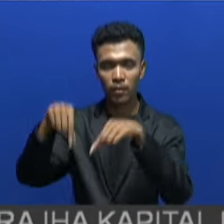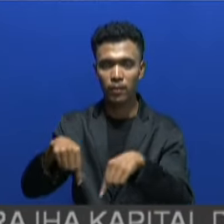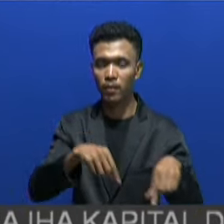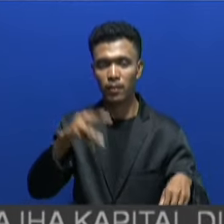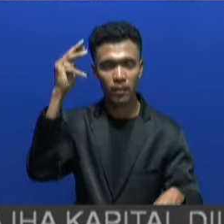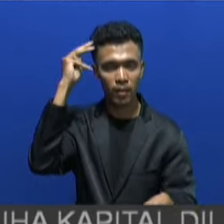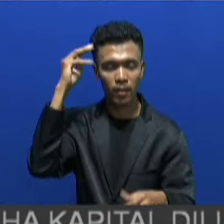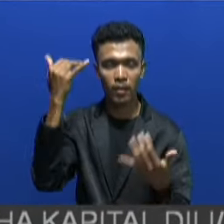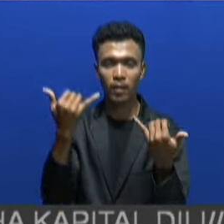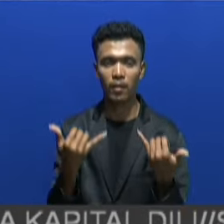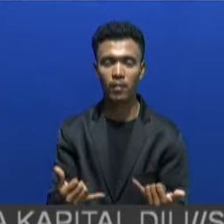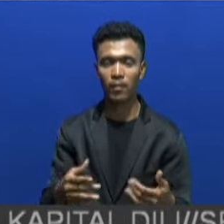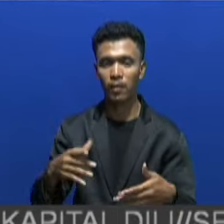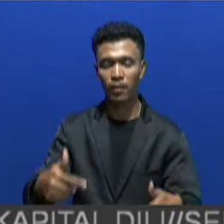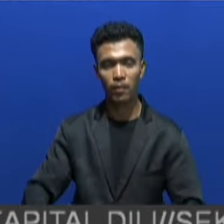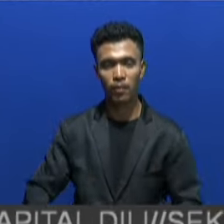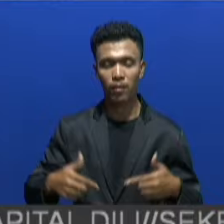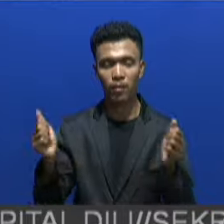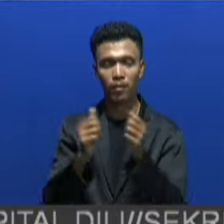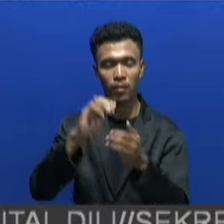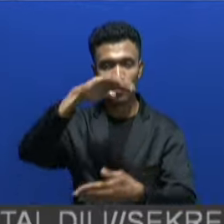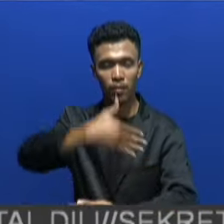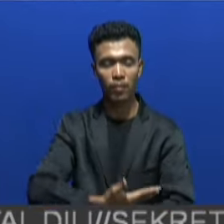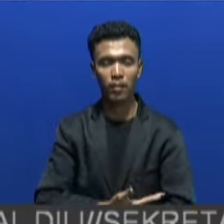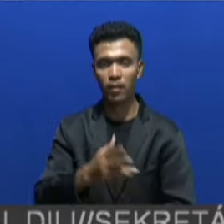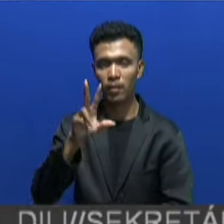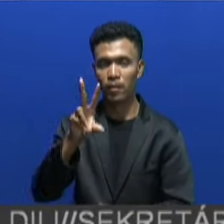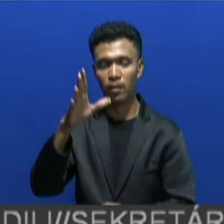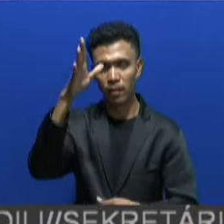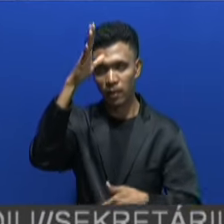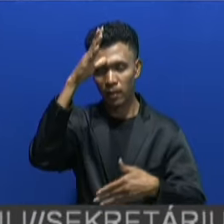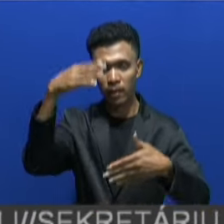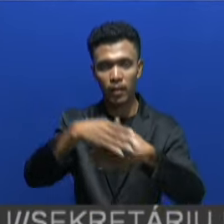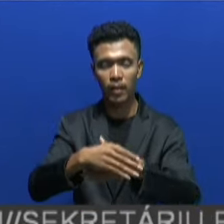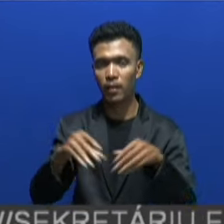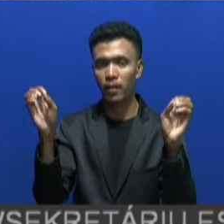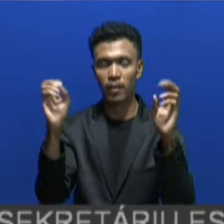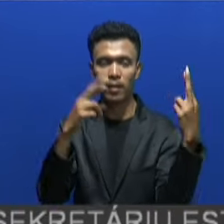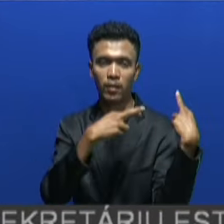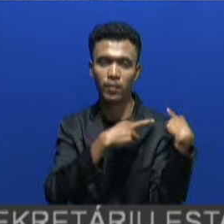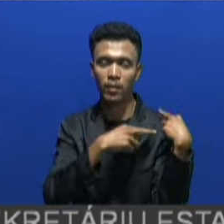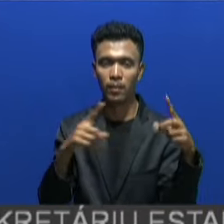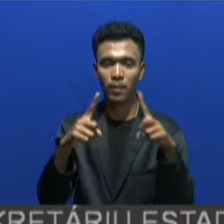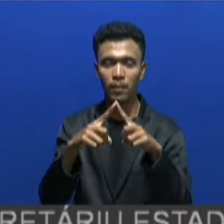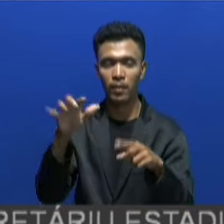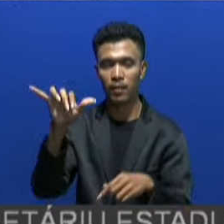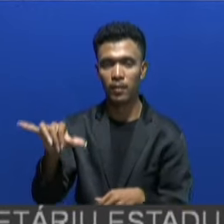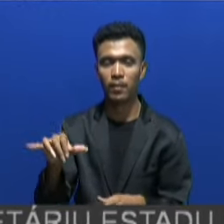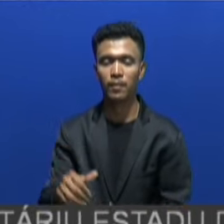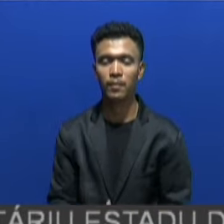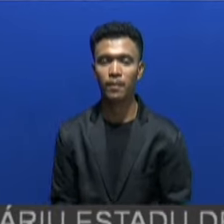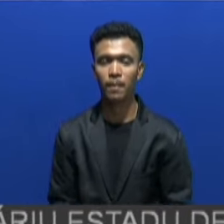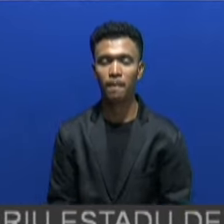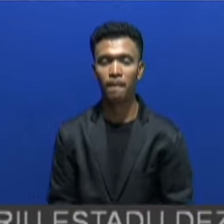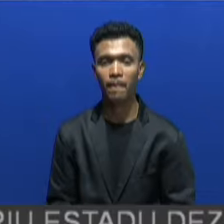wan nain tolu, no ne cabin la tauma tamba sira. Oras email tala ina muen na inam le plantam sakan tauma ta